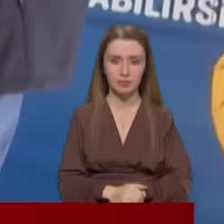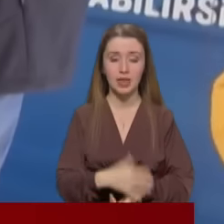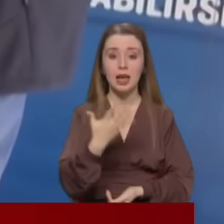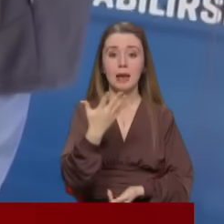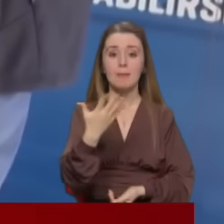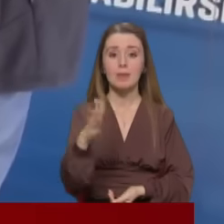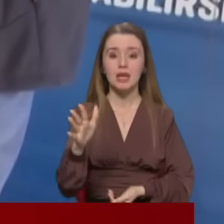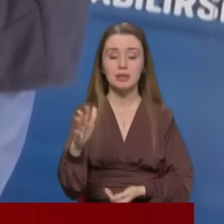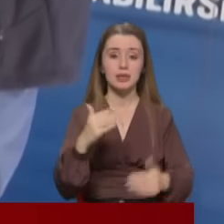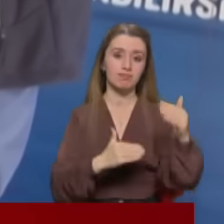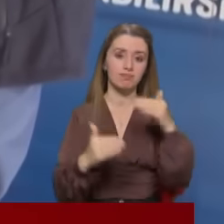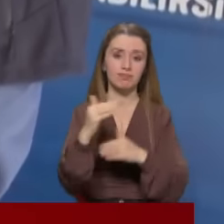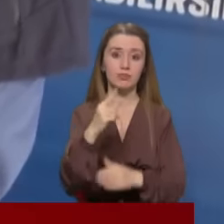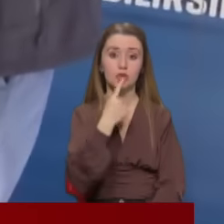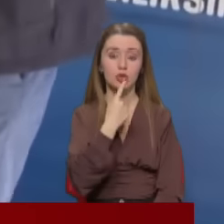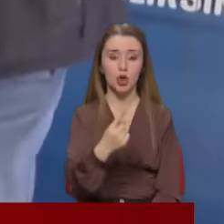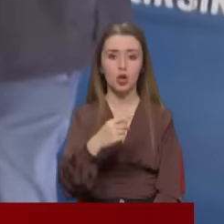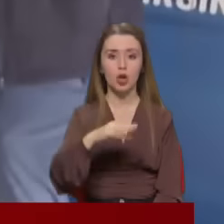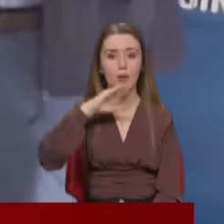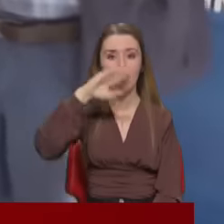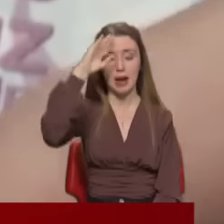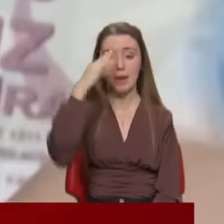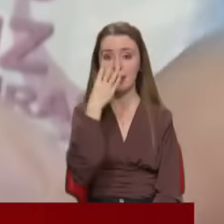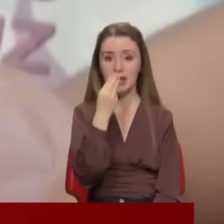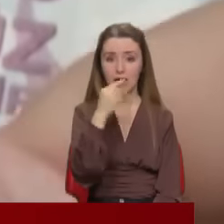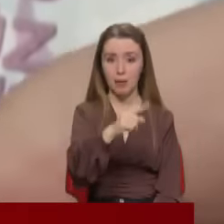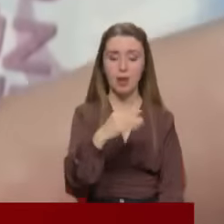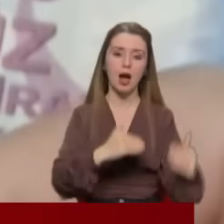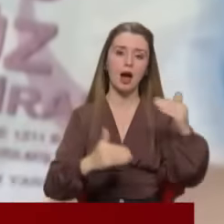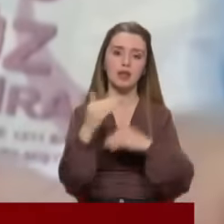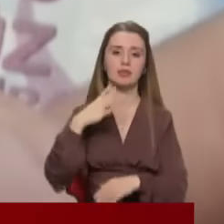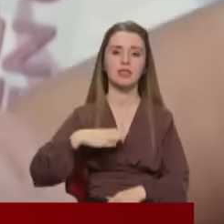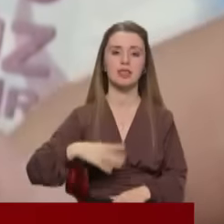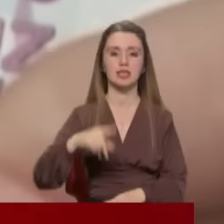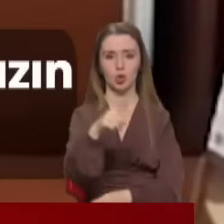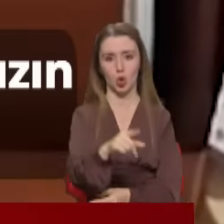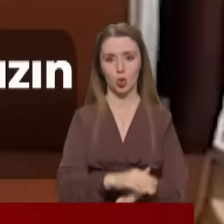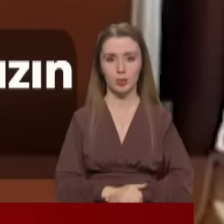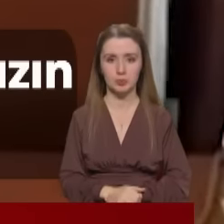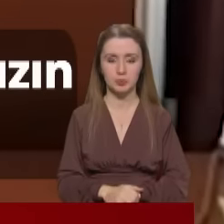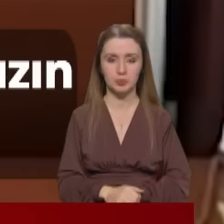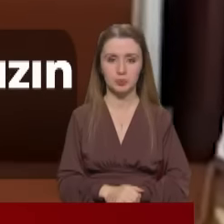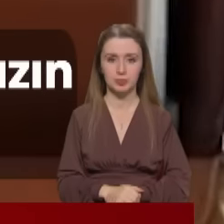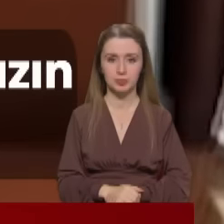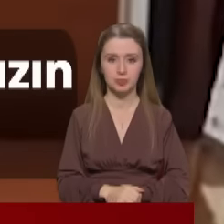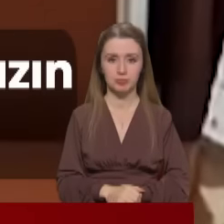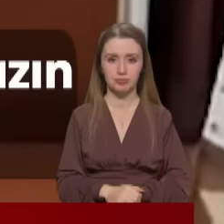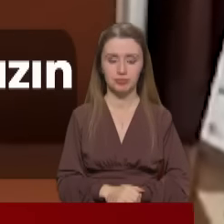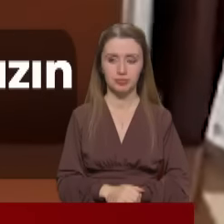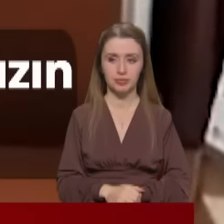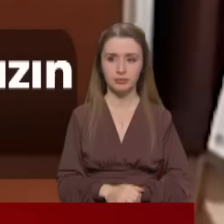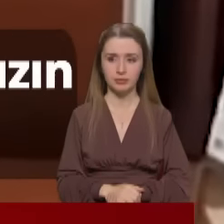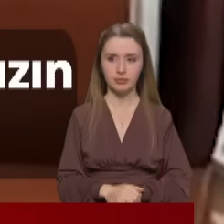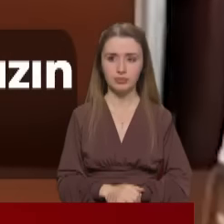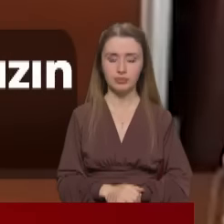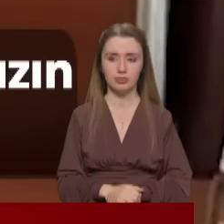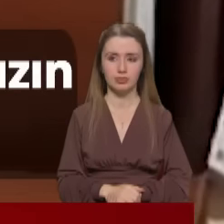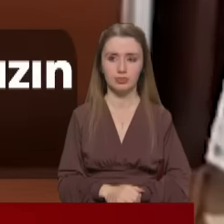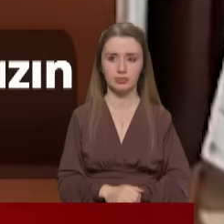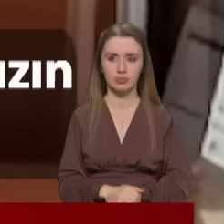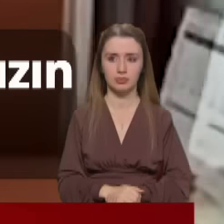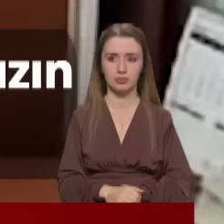bin liraya çıkarılacağı söylenen bayram ikramiyelerinin de artırılmasını talep ettiler. Bizler sadaka istemiyoruz. İvedilikle kök